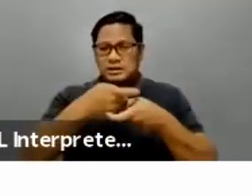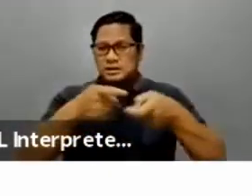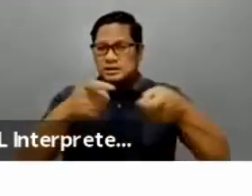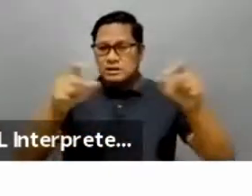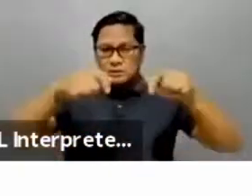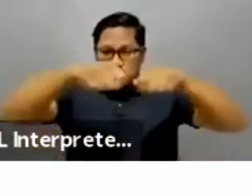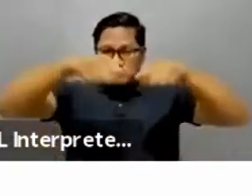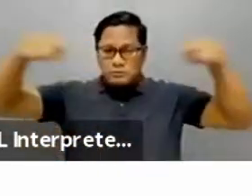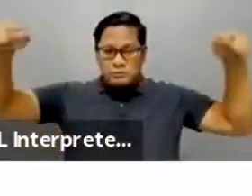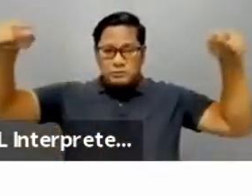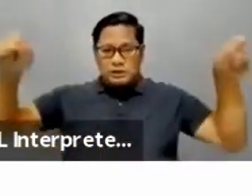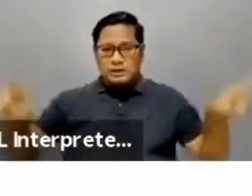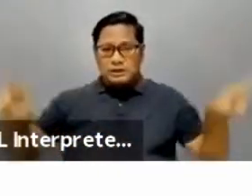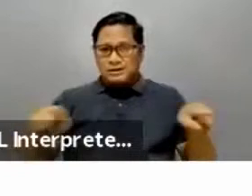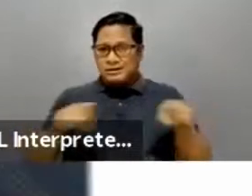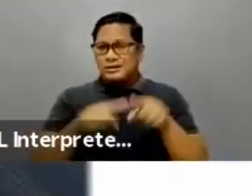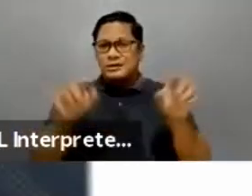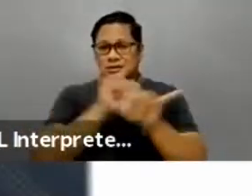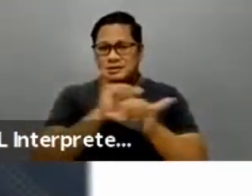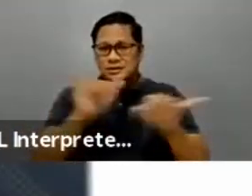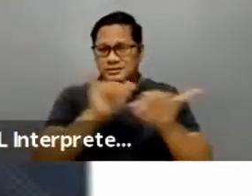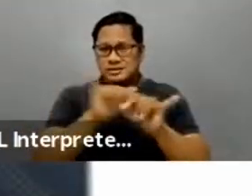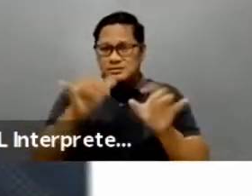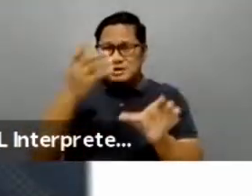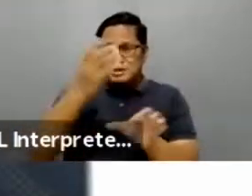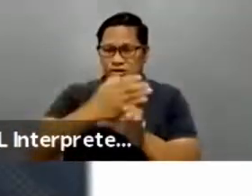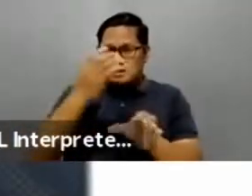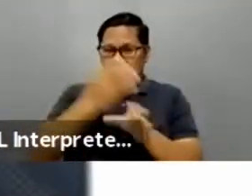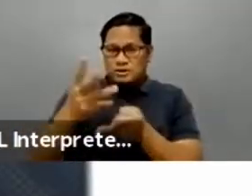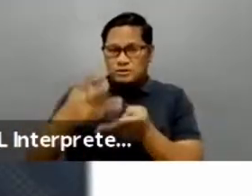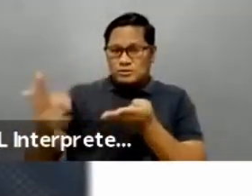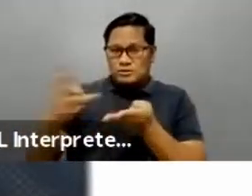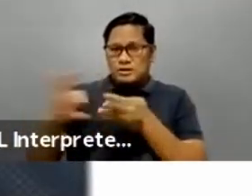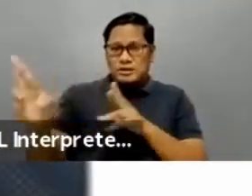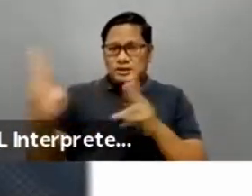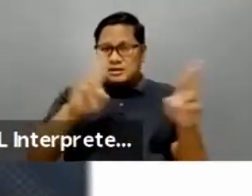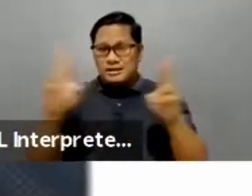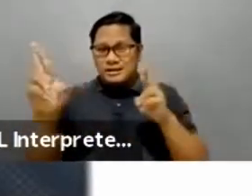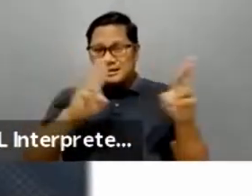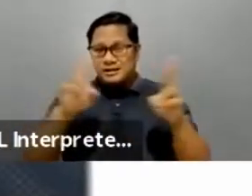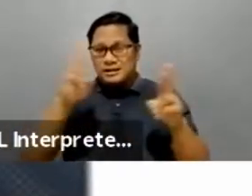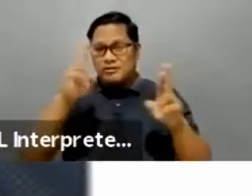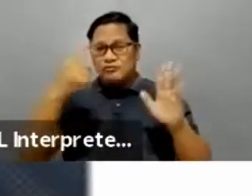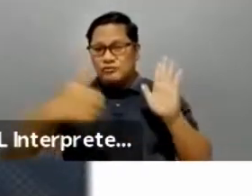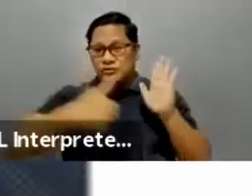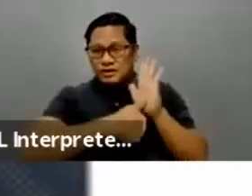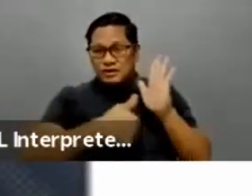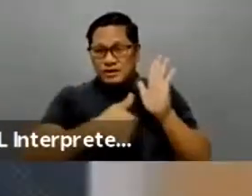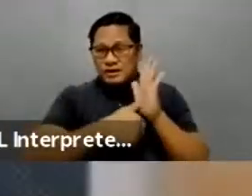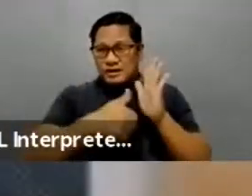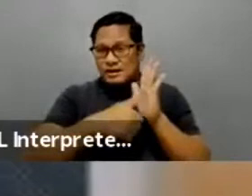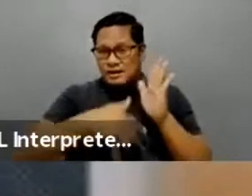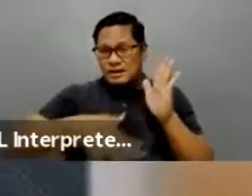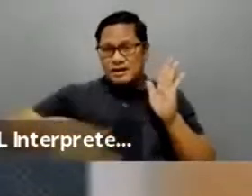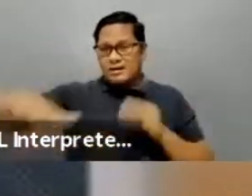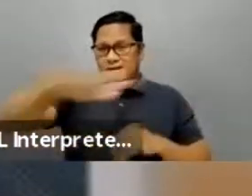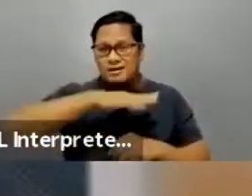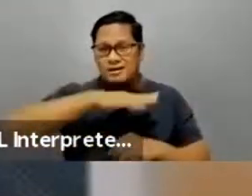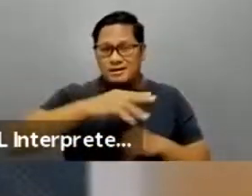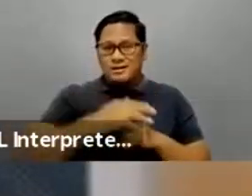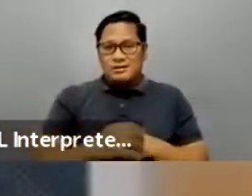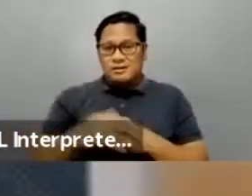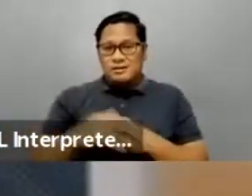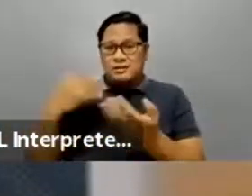tarpaulina, pati nga sa truck ng basura, handang-handa na sila sa halalang bayan. Pagdating sa